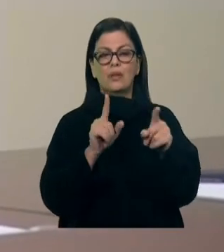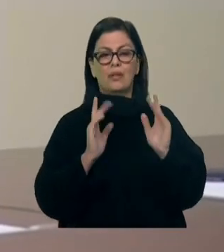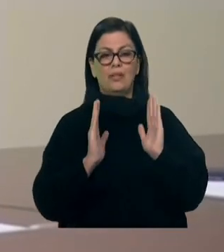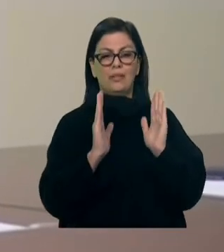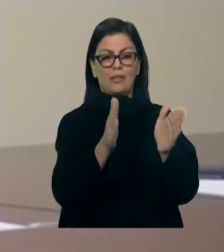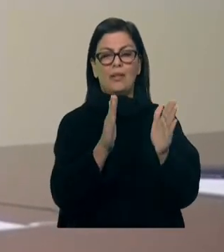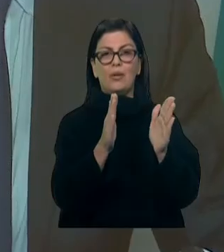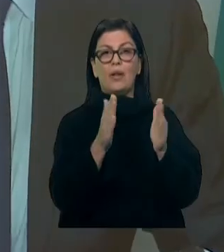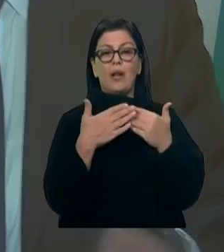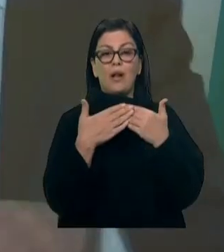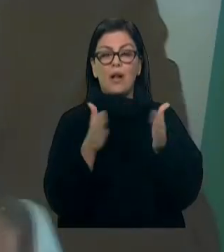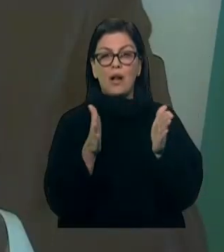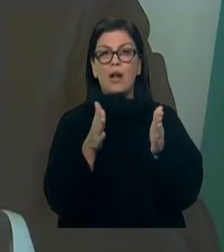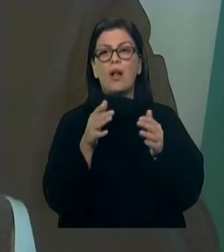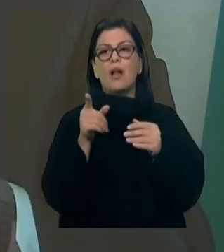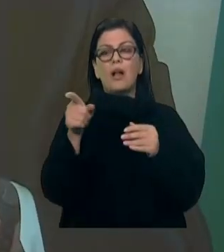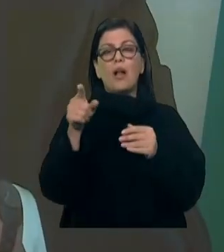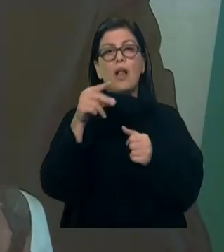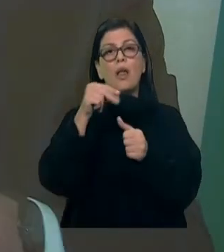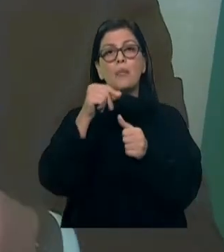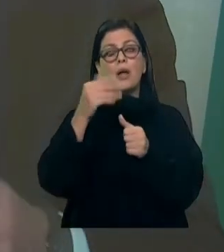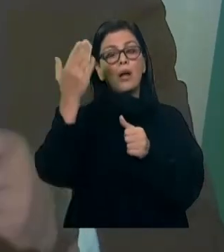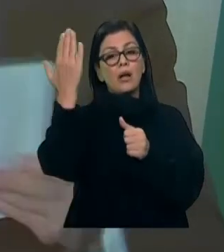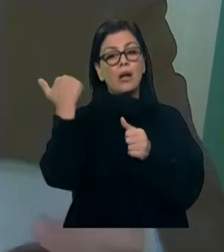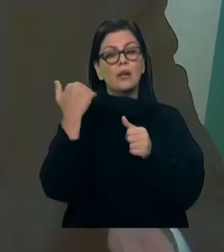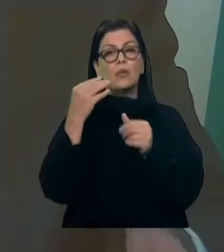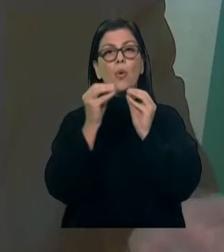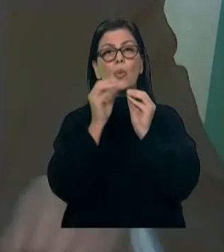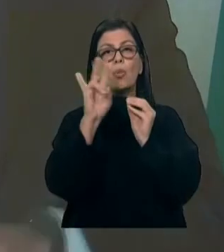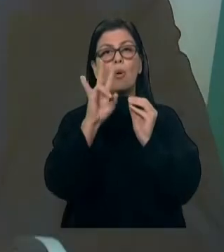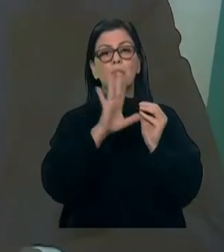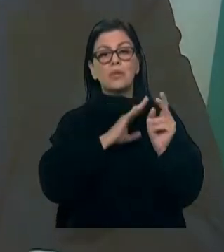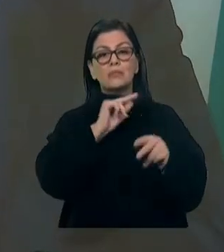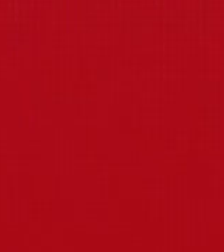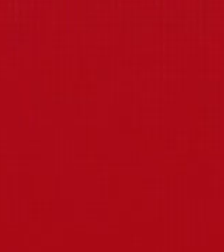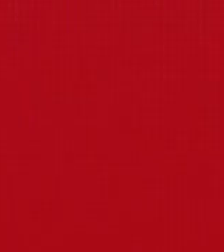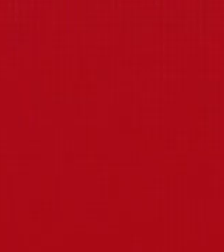yer alması isə rəsmi İrəvana 10 noyabr bəyanatının 9-cu bəndinin təkrar izahı oldu.